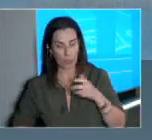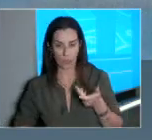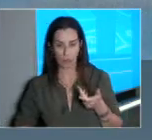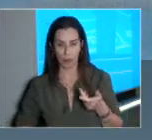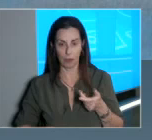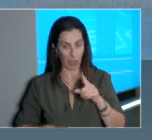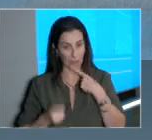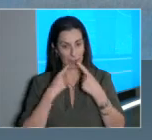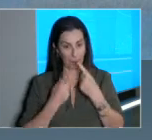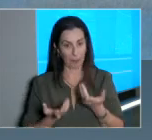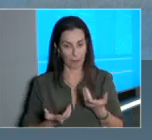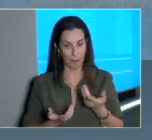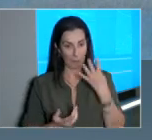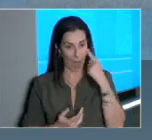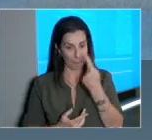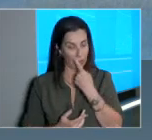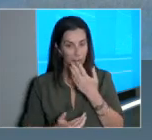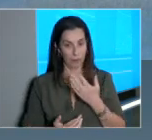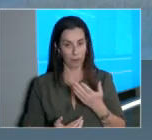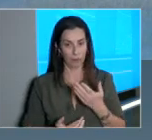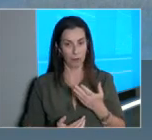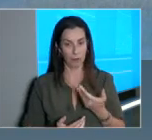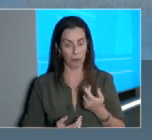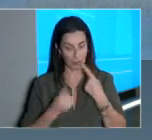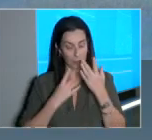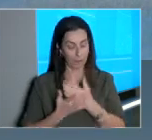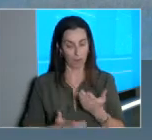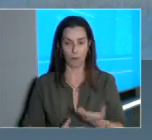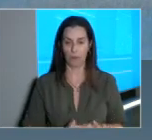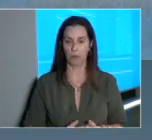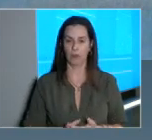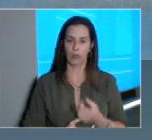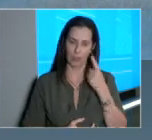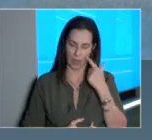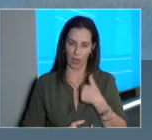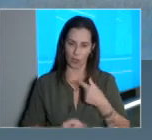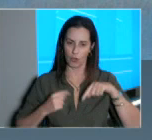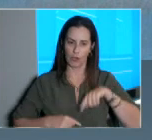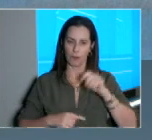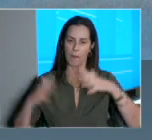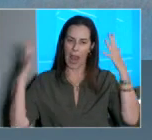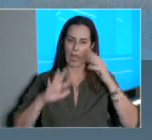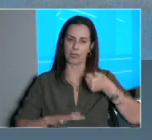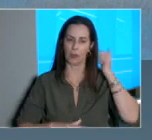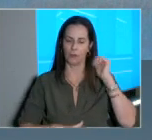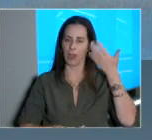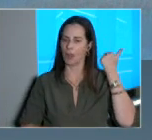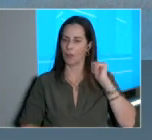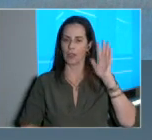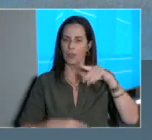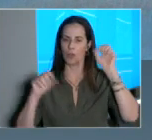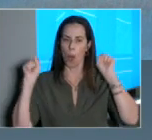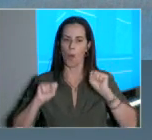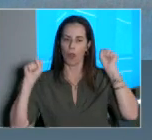כמובן בשיחות פרטיות, בארבע עיניים, מתחת לשולחן? נראה לי שיהודי אדלשטיין בהיסטריה מאתמול, והיה לו אתמול גם